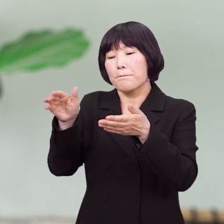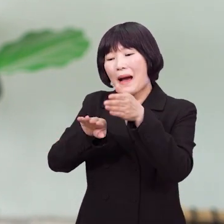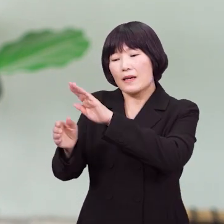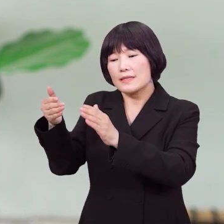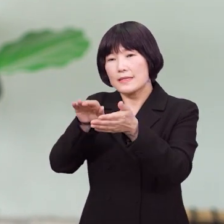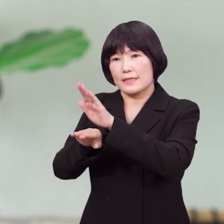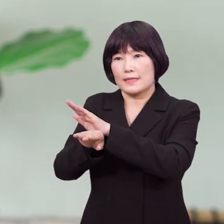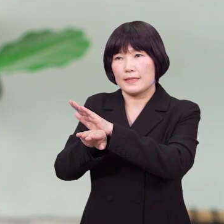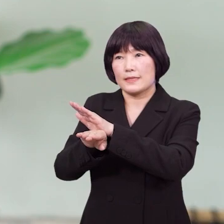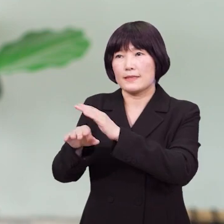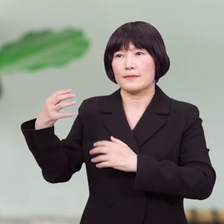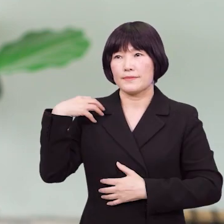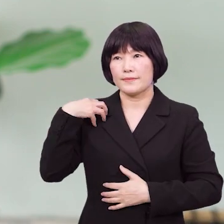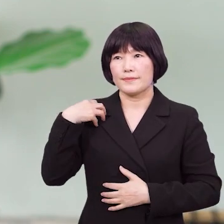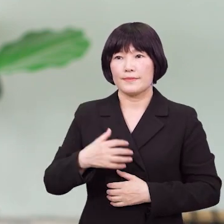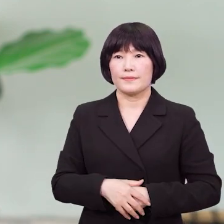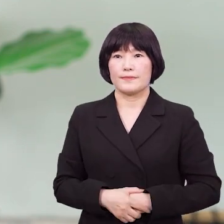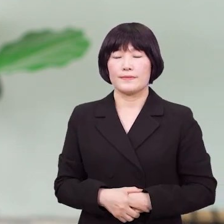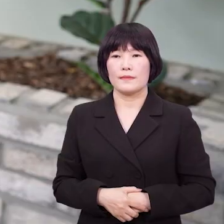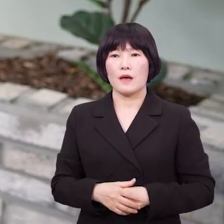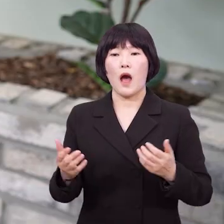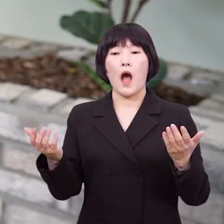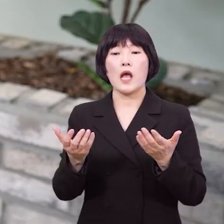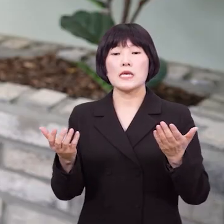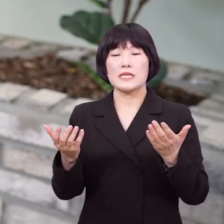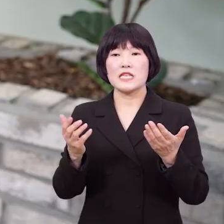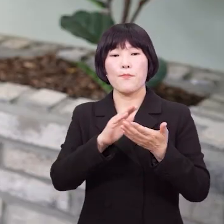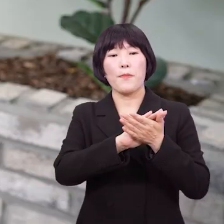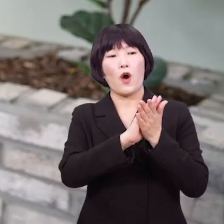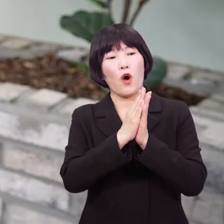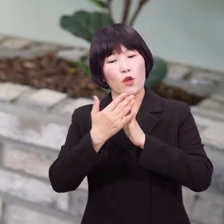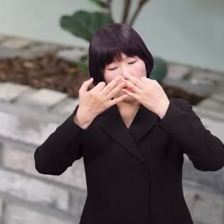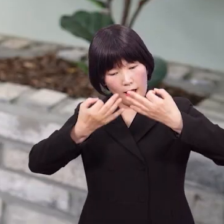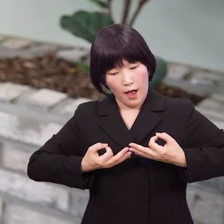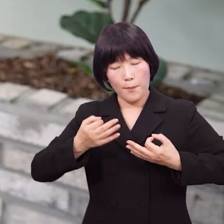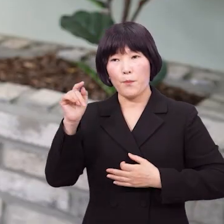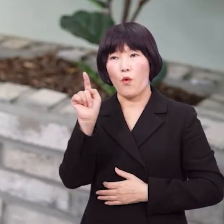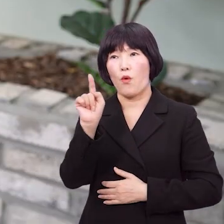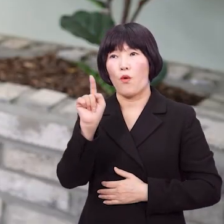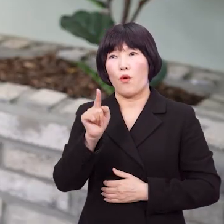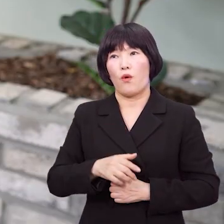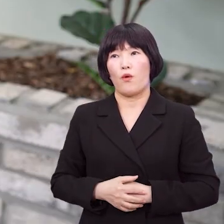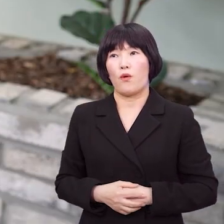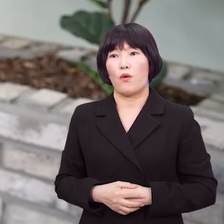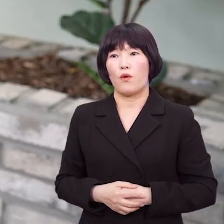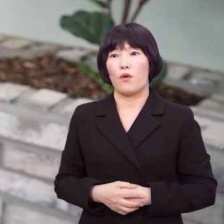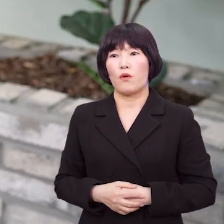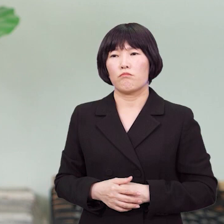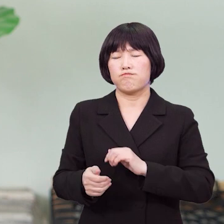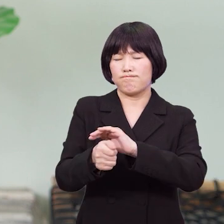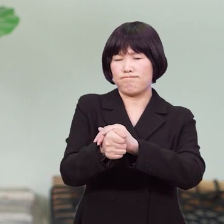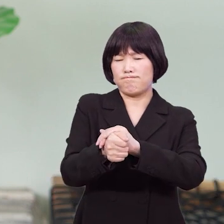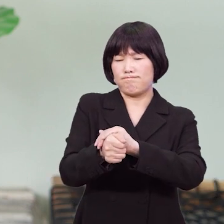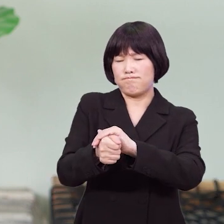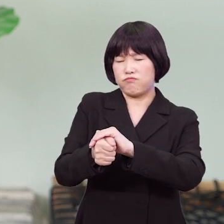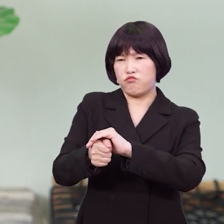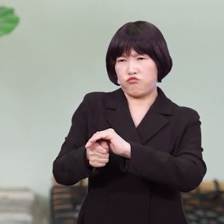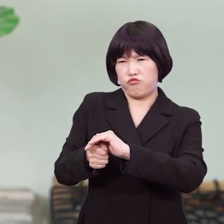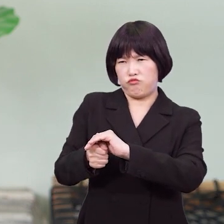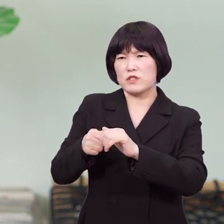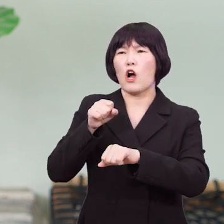500매 박스 포장을 하고 있습니다. 일하면서 가장 변화된 부분은 어떤 부분인가요?